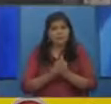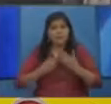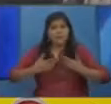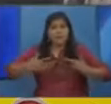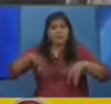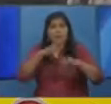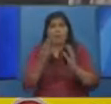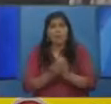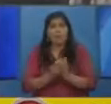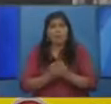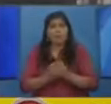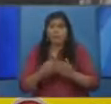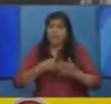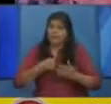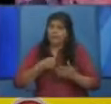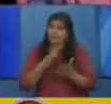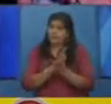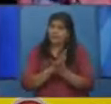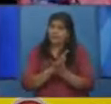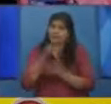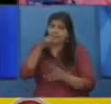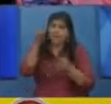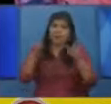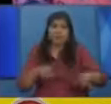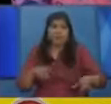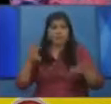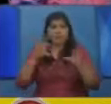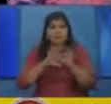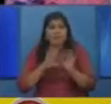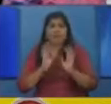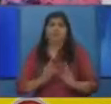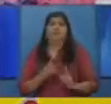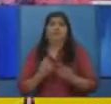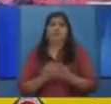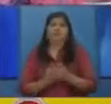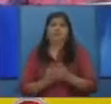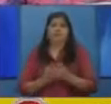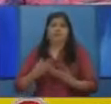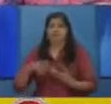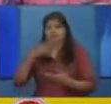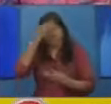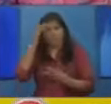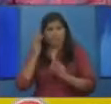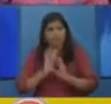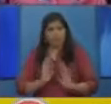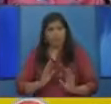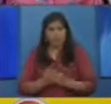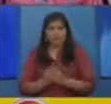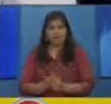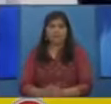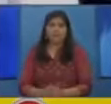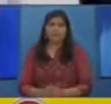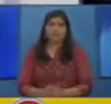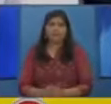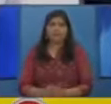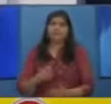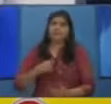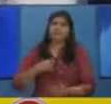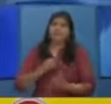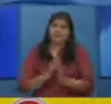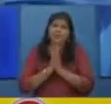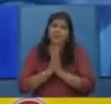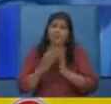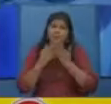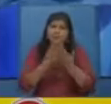अब अपने पर्वों में, अपनी खुशियों में भी हमें इनको साथ रखना है। मेरा आग्रह